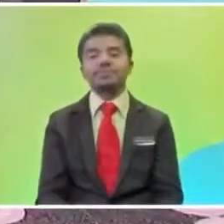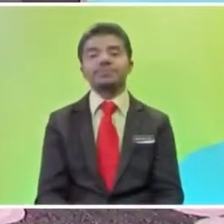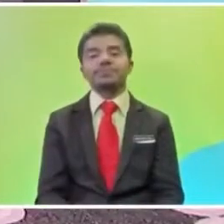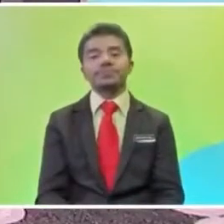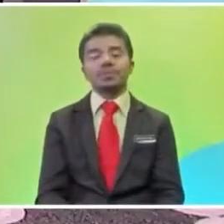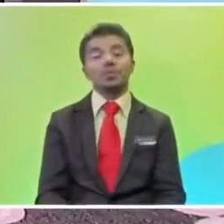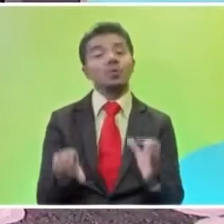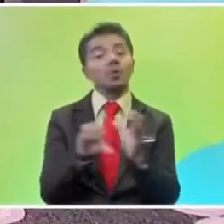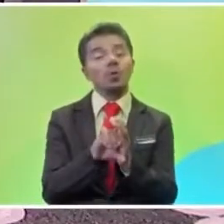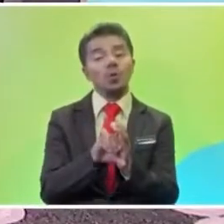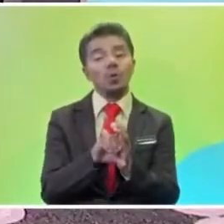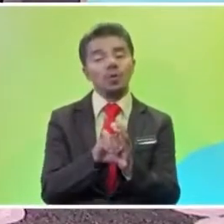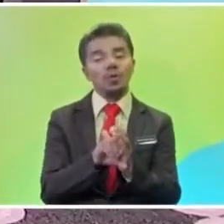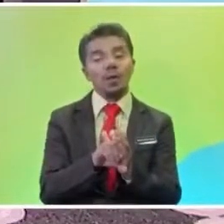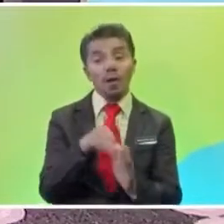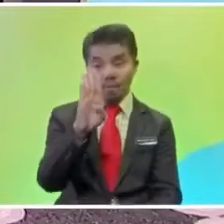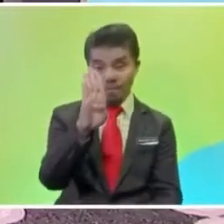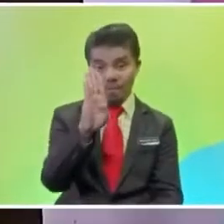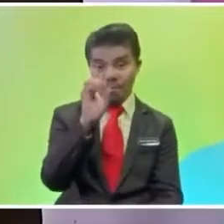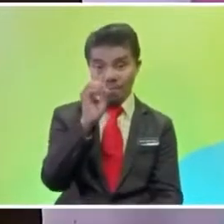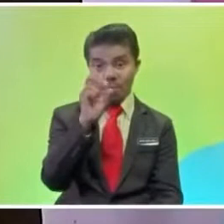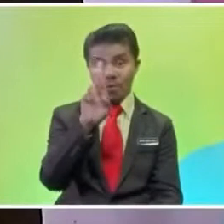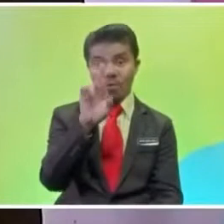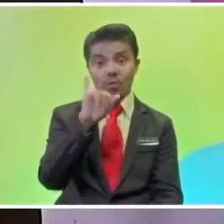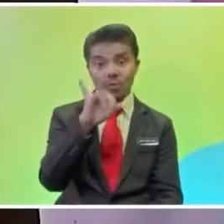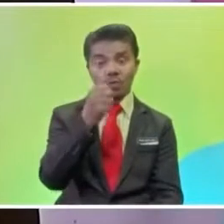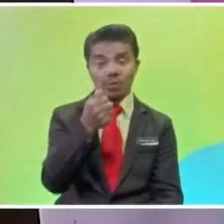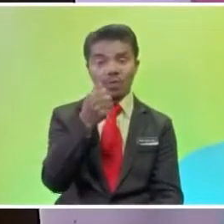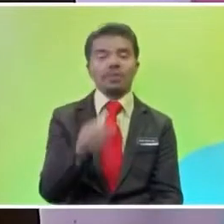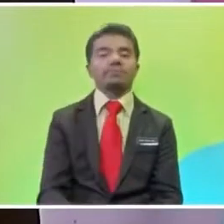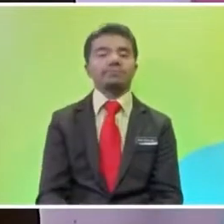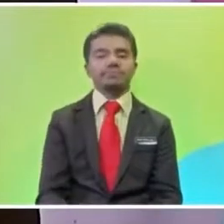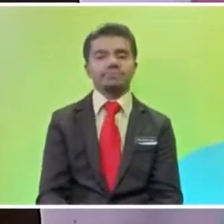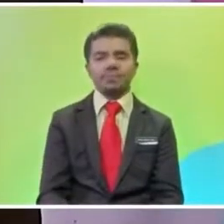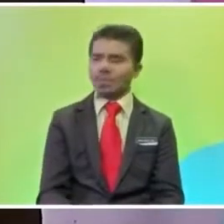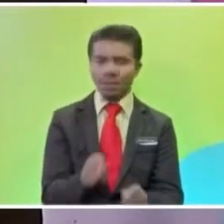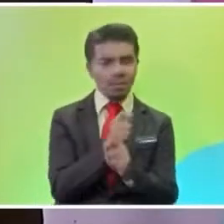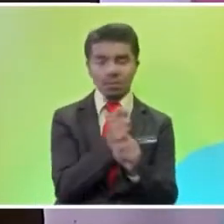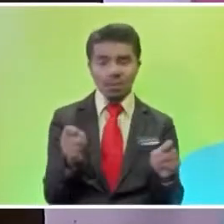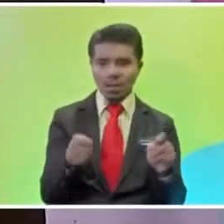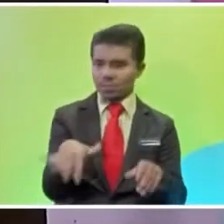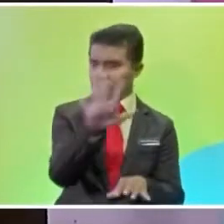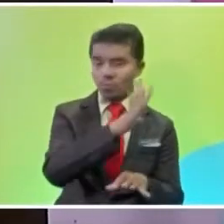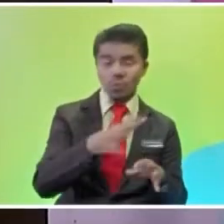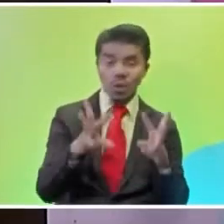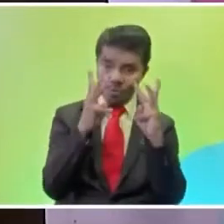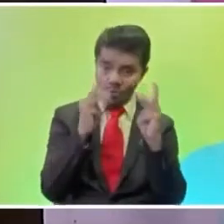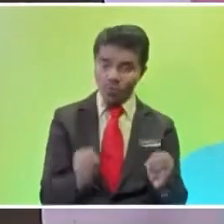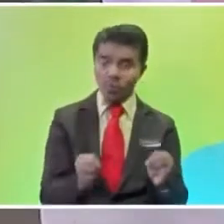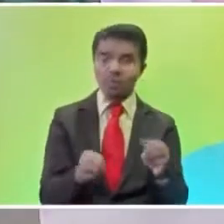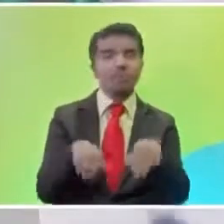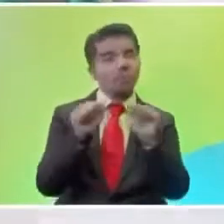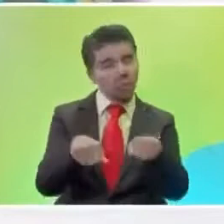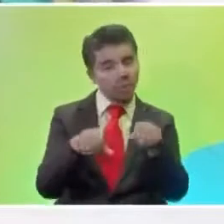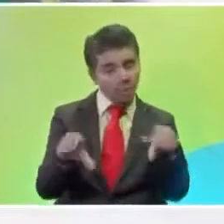sebenarnya walaupun kata tak semua murid tahu melaksanakan Boria tapi dengan aktivitas